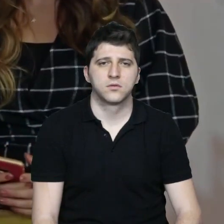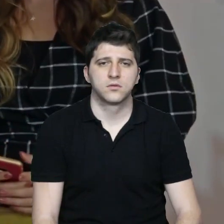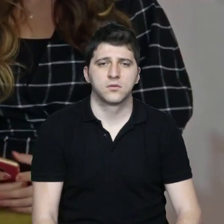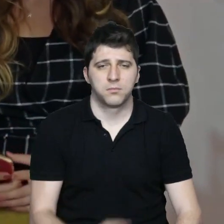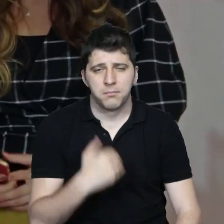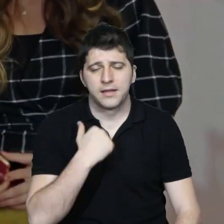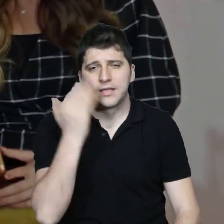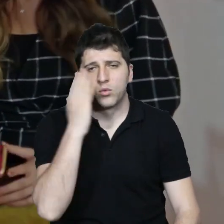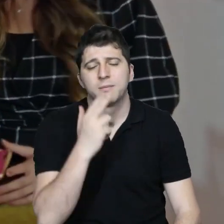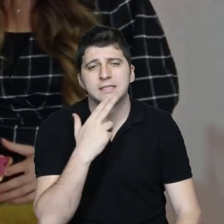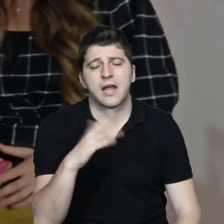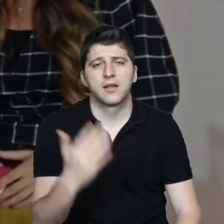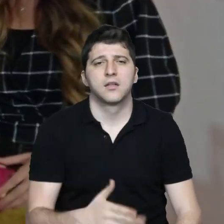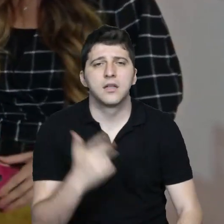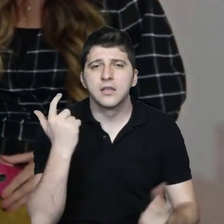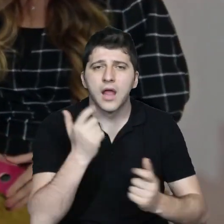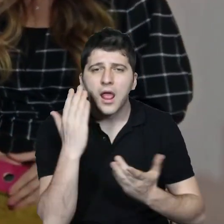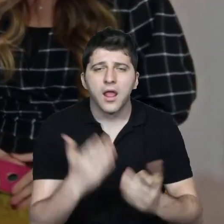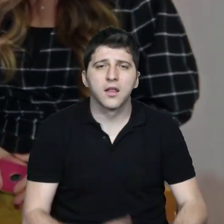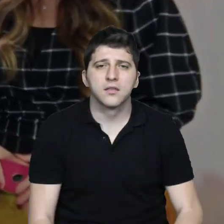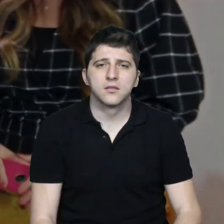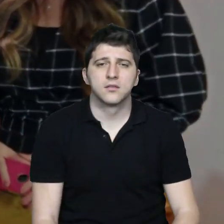Ben de gidiyorum kızlar. Nereye şimdi?